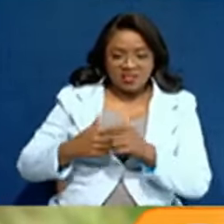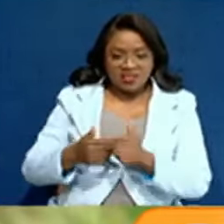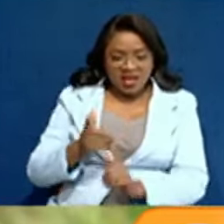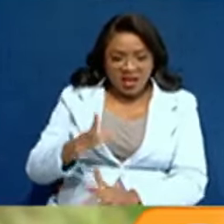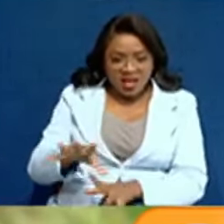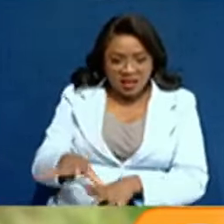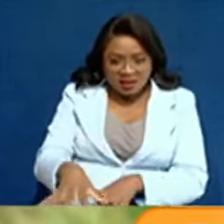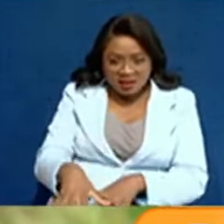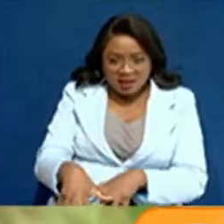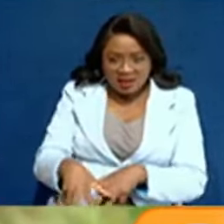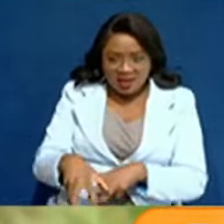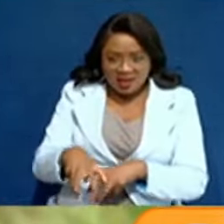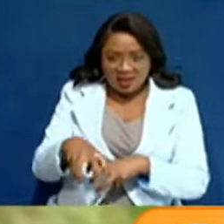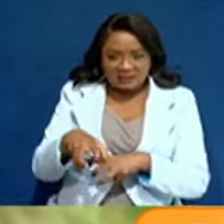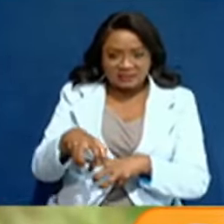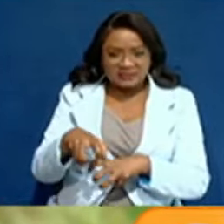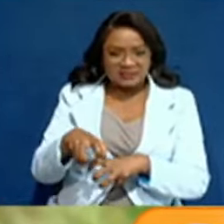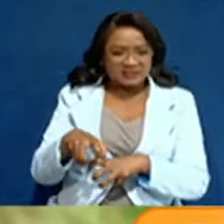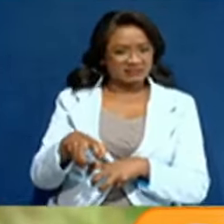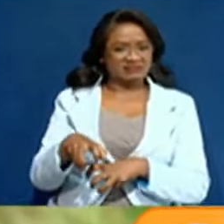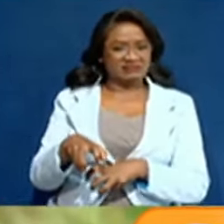na ikakataa kuachiliana.